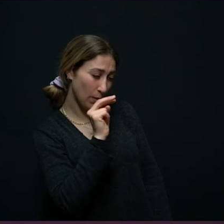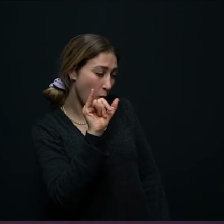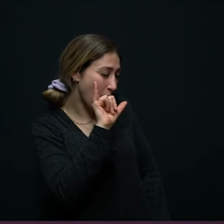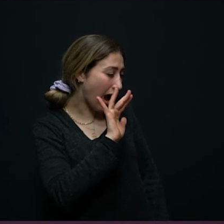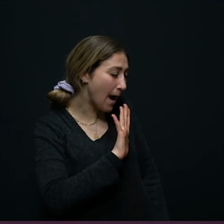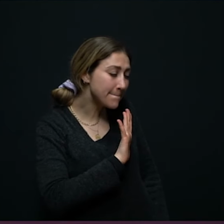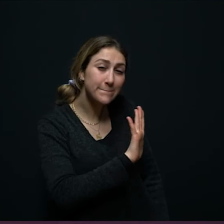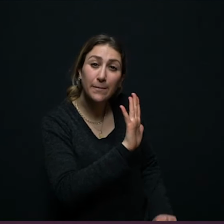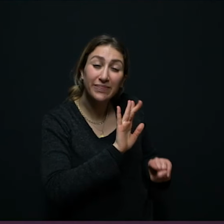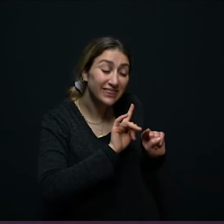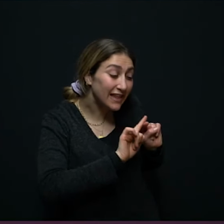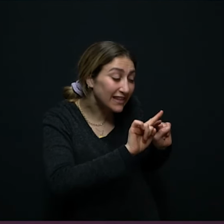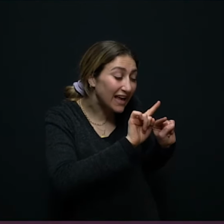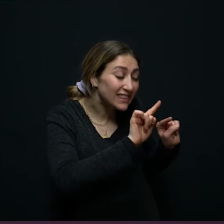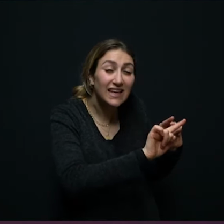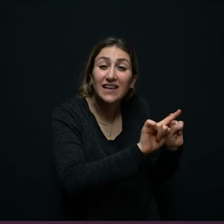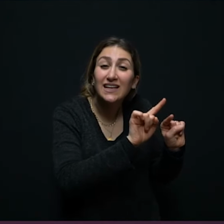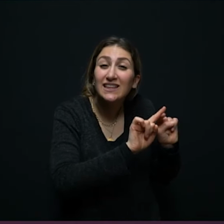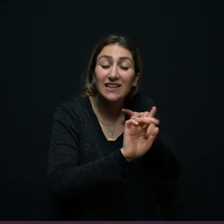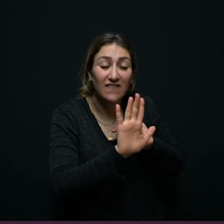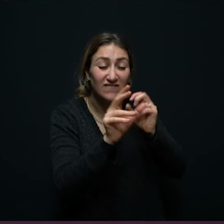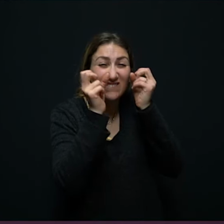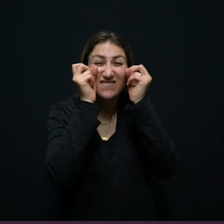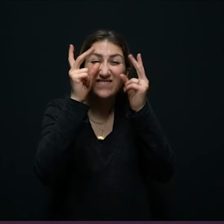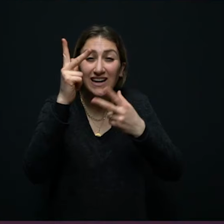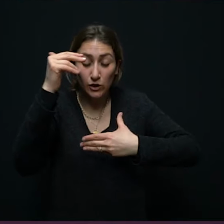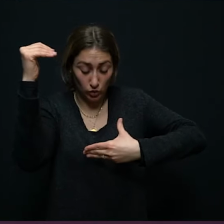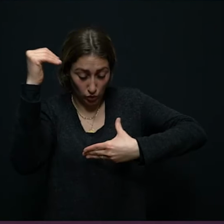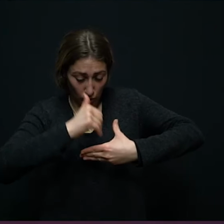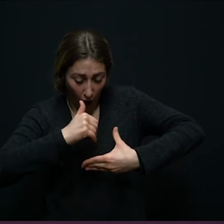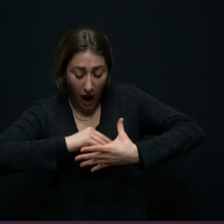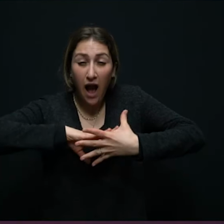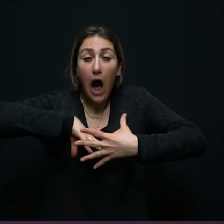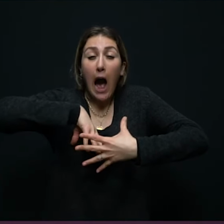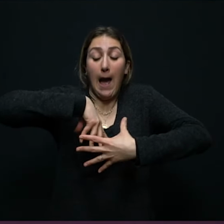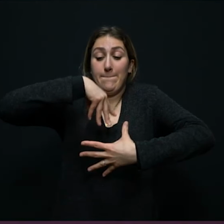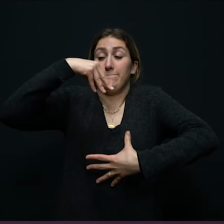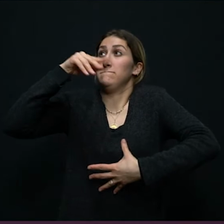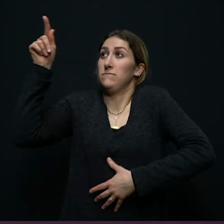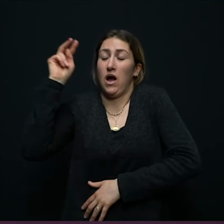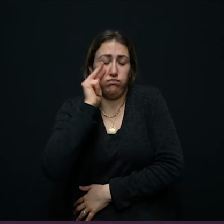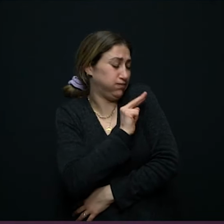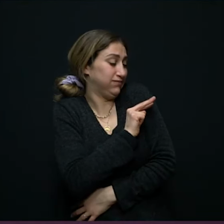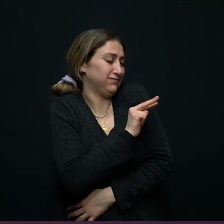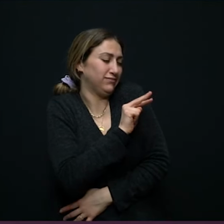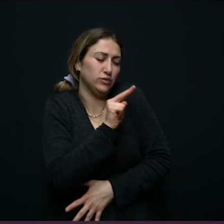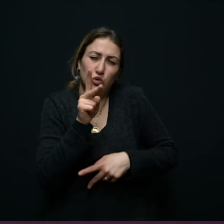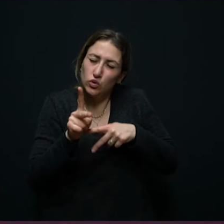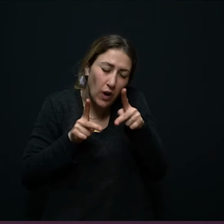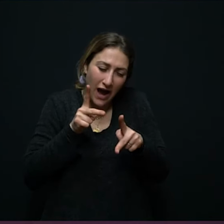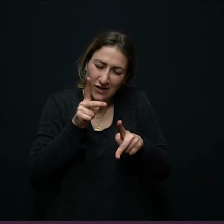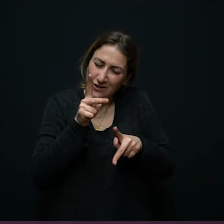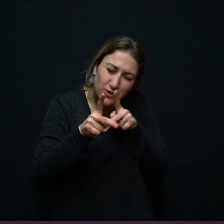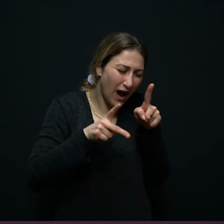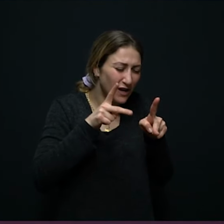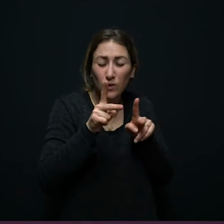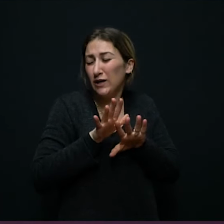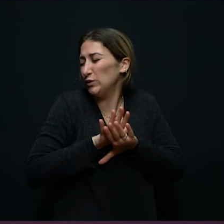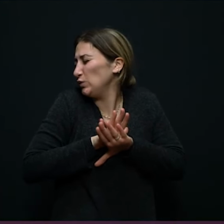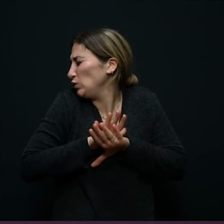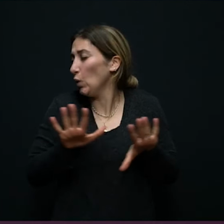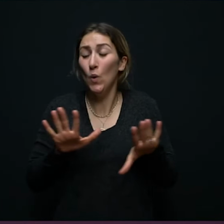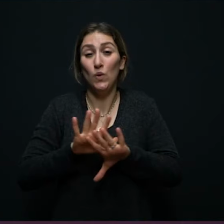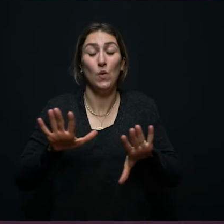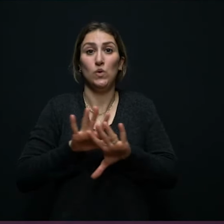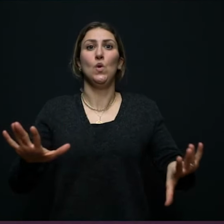notre être intérieur aux moindres recoins de ton âme pour lui c'est important et pour moi je pense que cette profusion